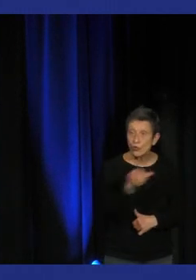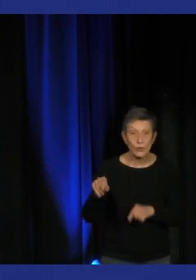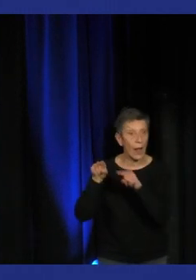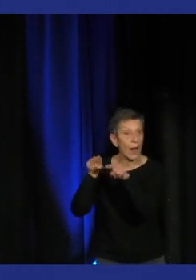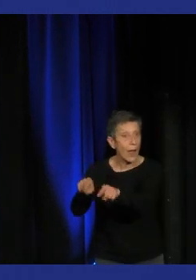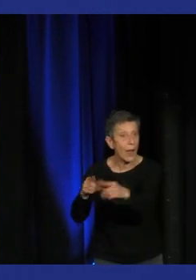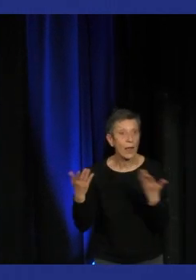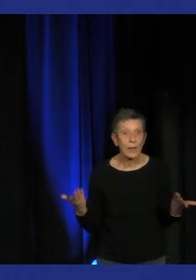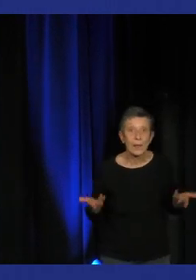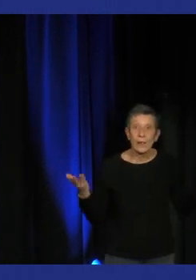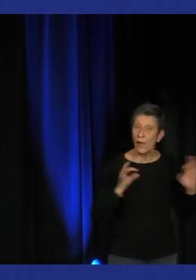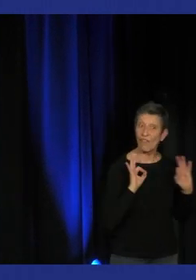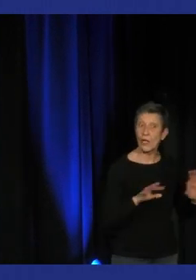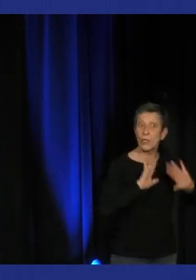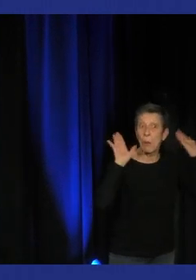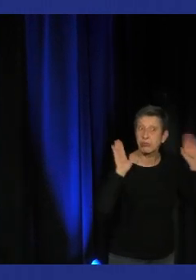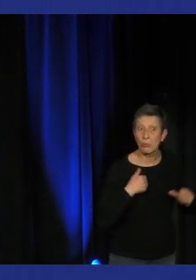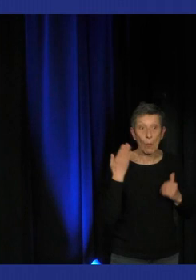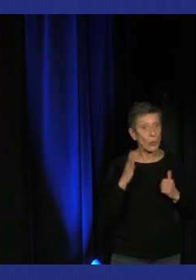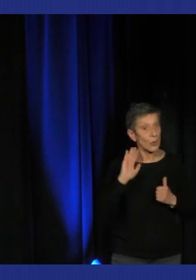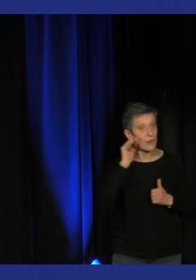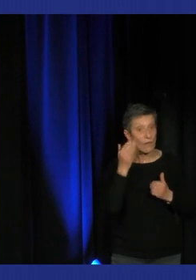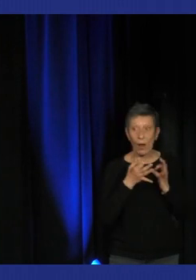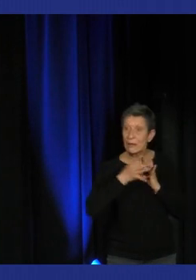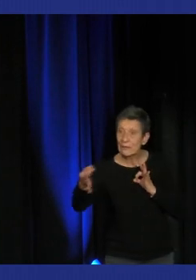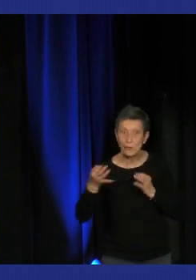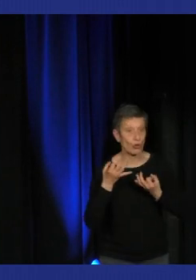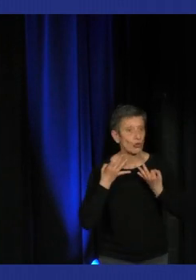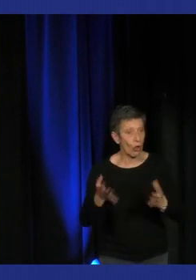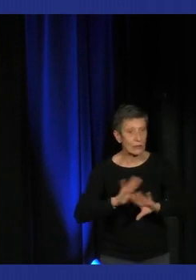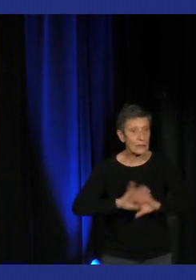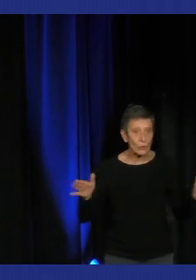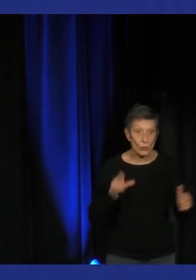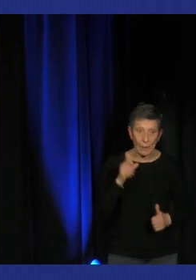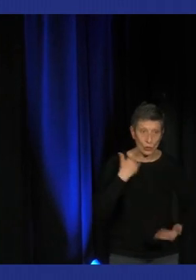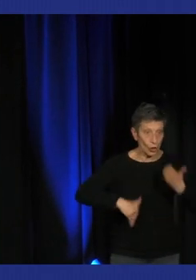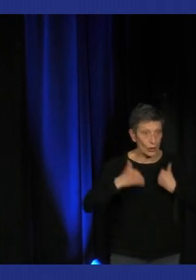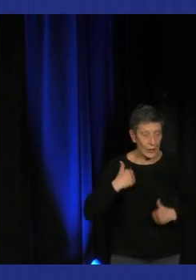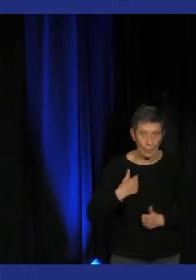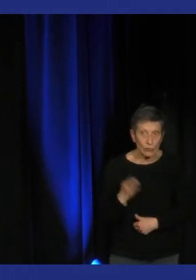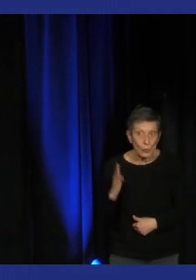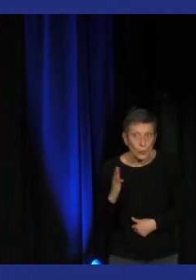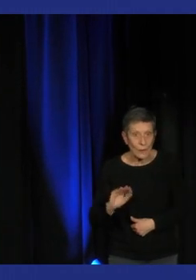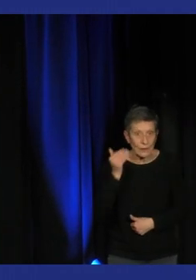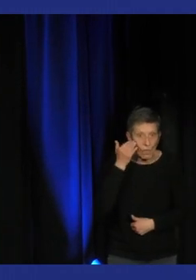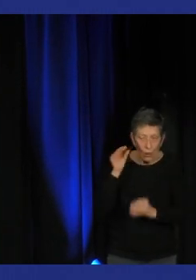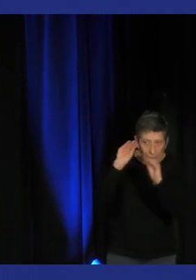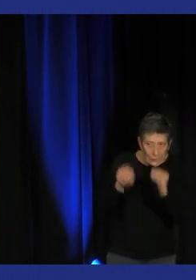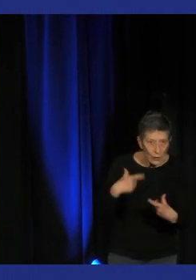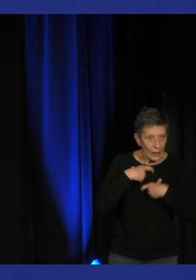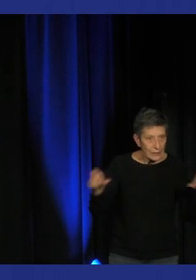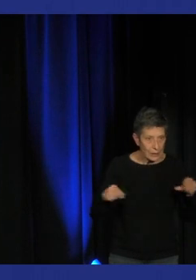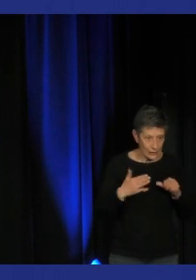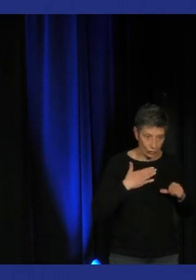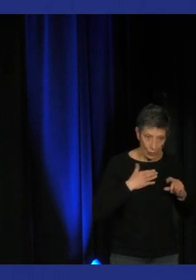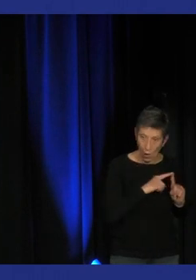Ah ben oui, les valides, ils n'ont pas besoin, ils ont juste besoin de la distance et du temps. En tant que personne handicapée, je vais avoir besoin de la description de l'accessibilité